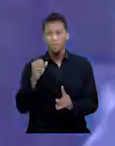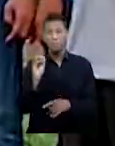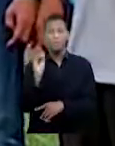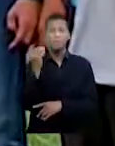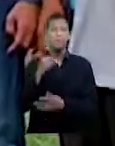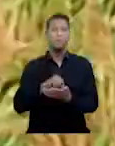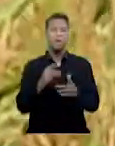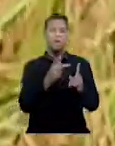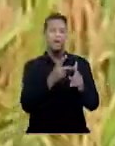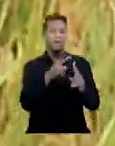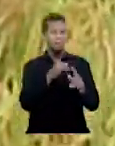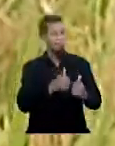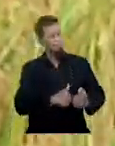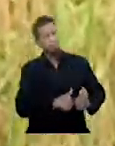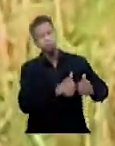melonjak naik.